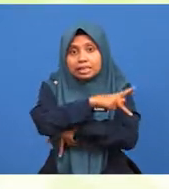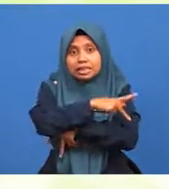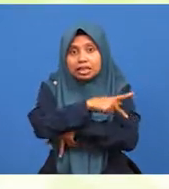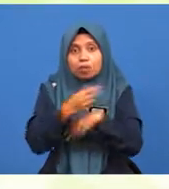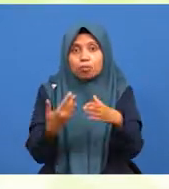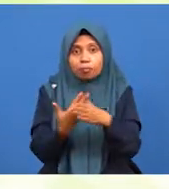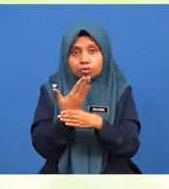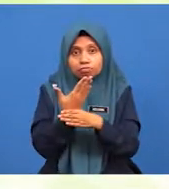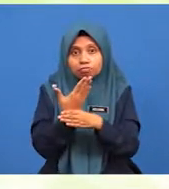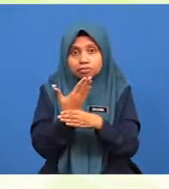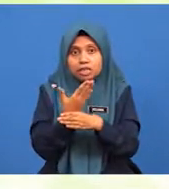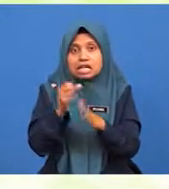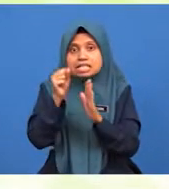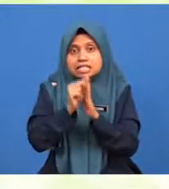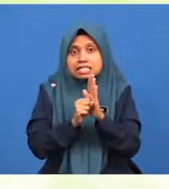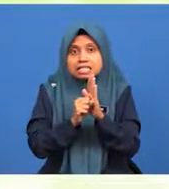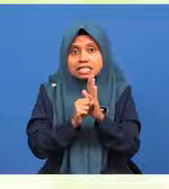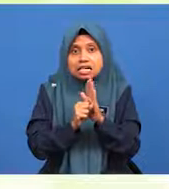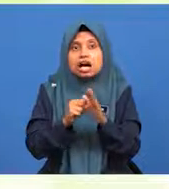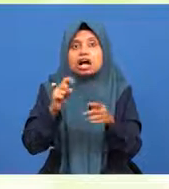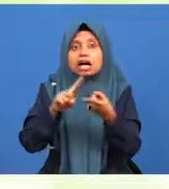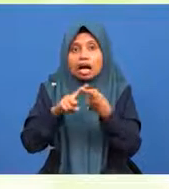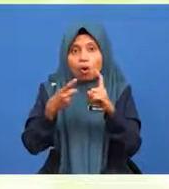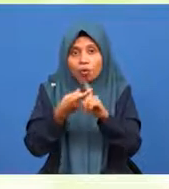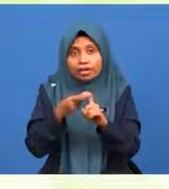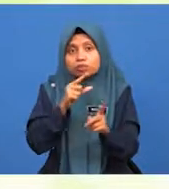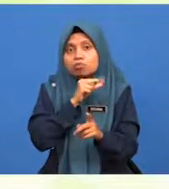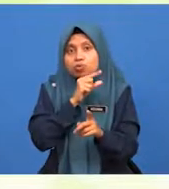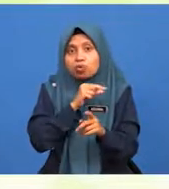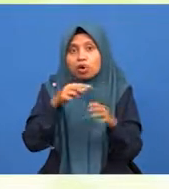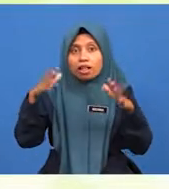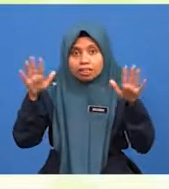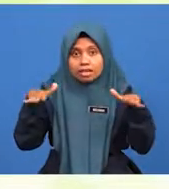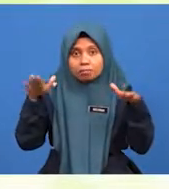sekawan burung. Sekawan burung terbang mencari makanan.